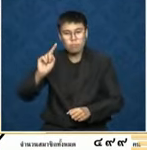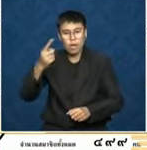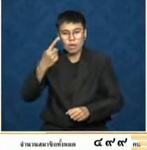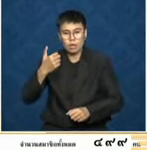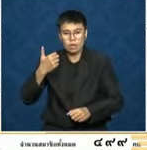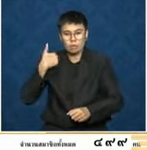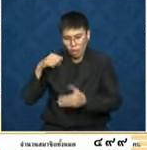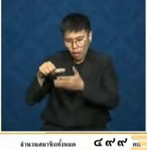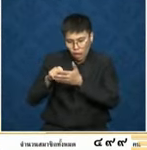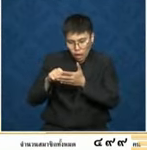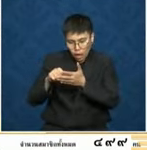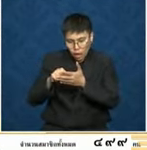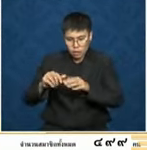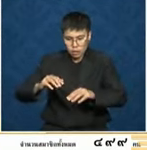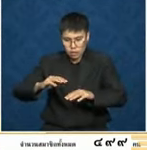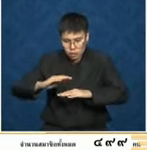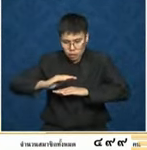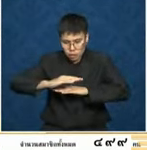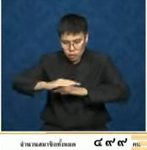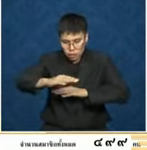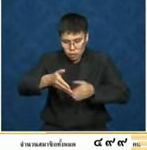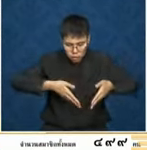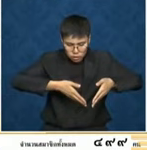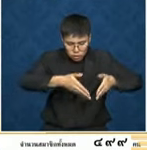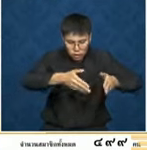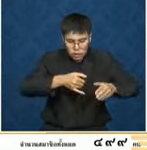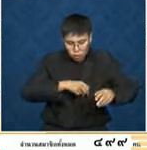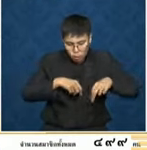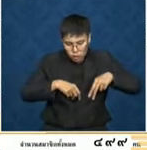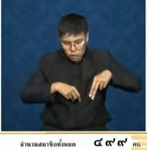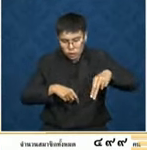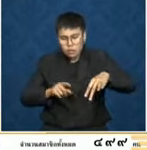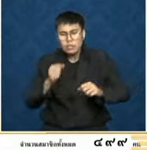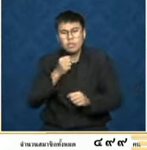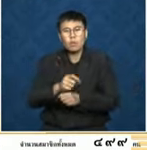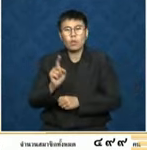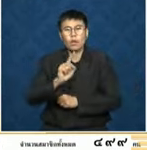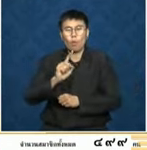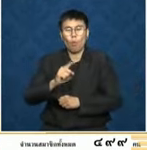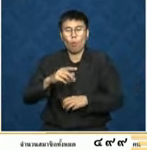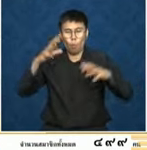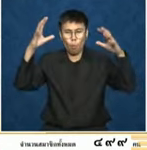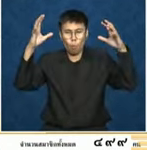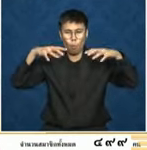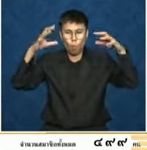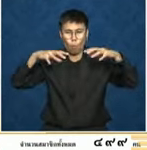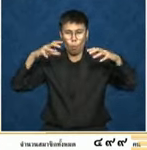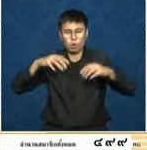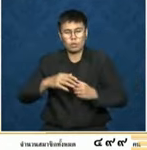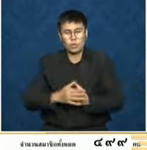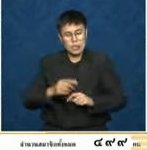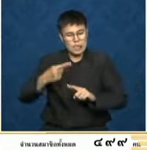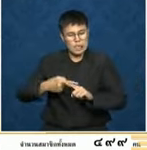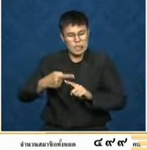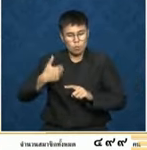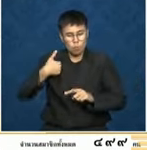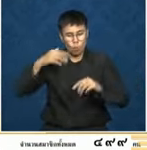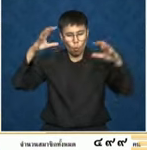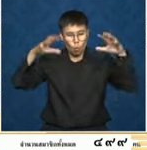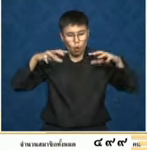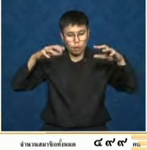รับปรุงพื้นที่หลายทางก็ดีนะครับก็จะมาช่วงหน้าฝนครับท่านประธานท่านประธานลองนึกภาพครับว่าบนดอยนะครับเวล